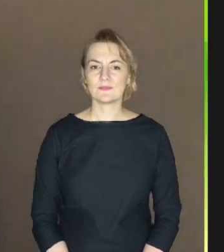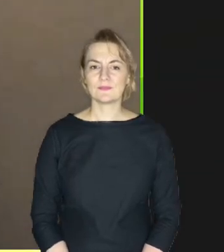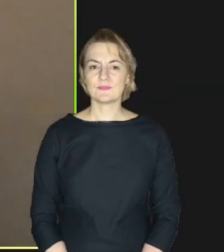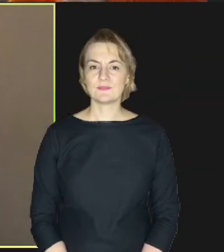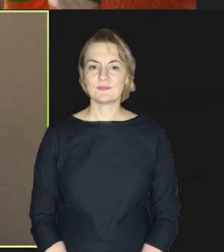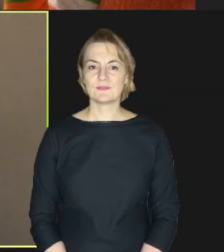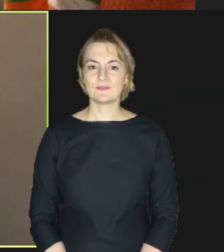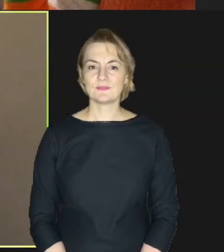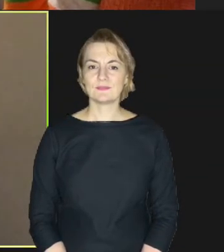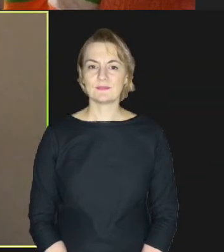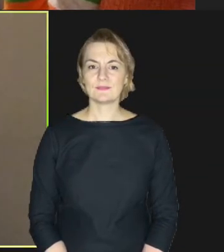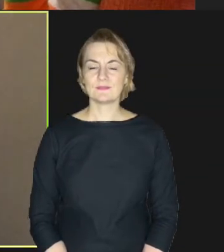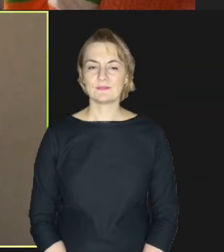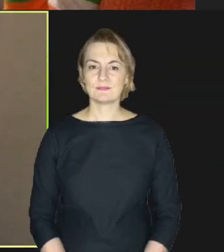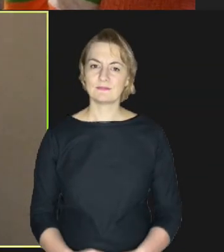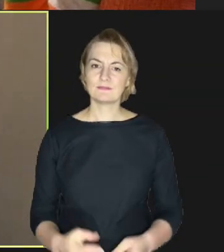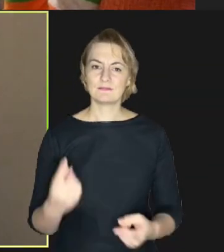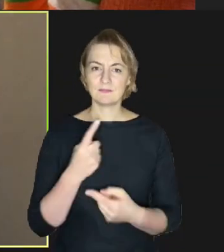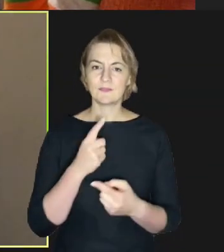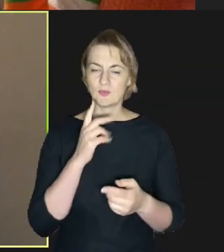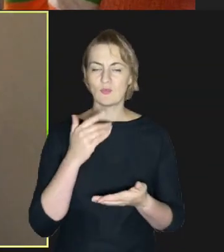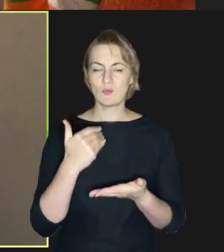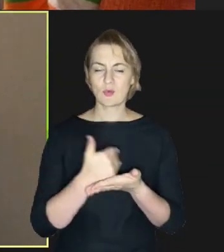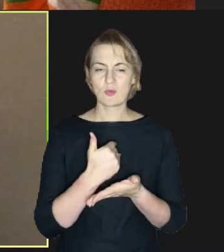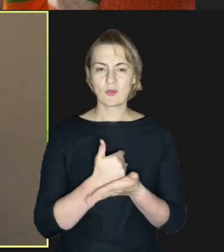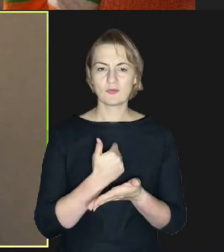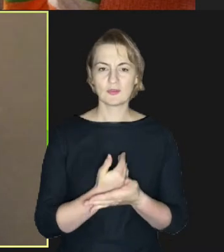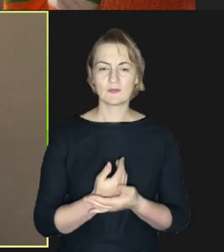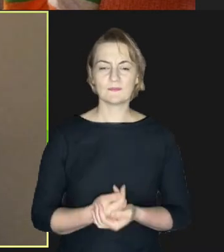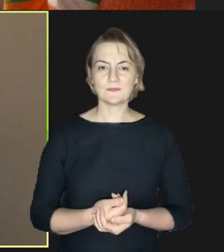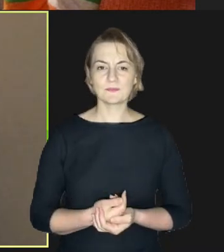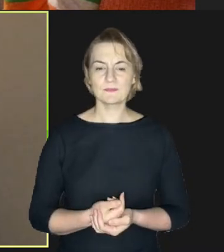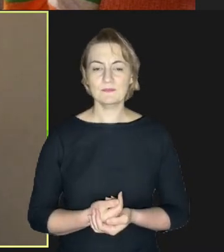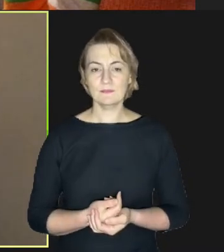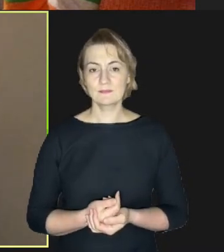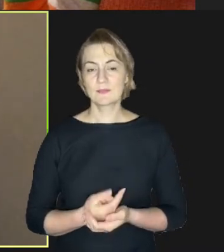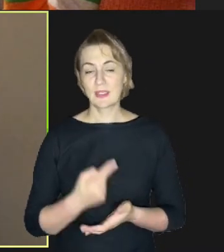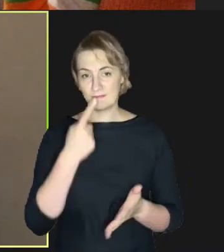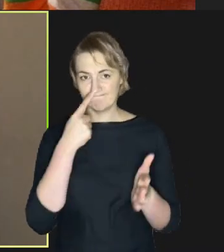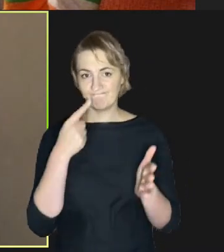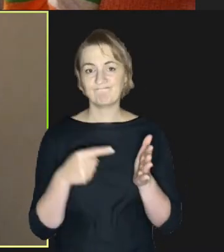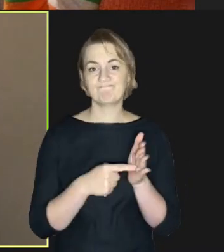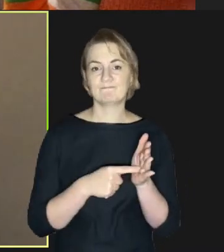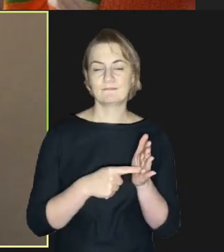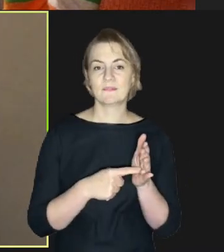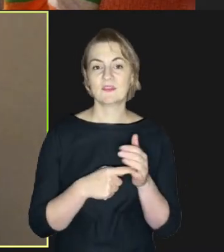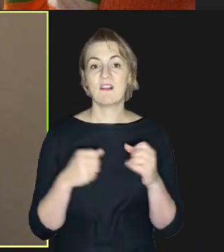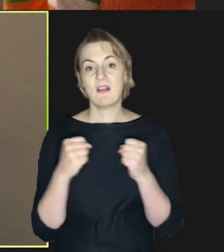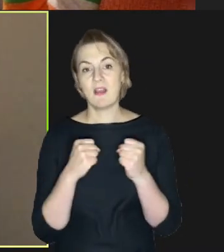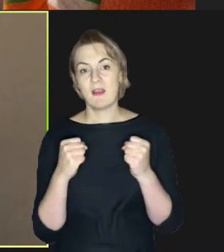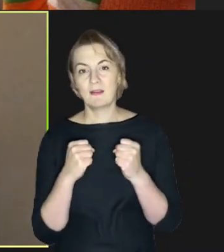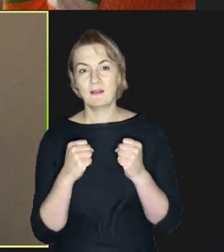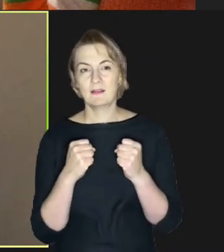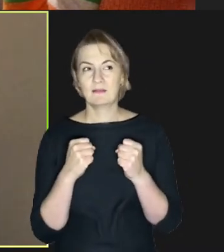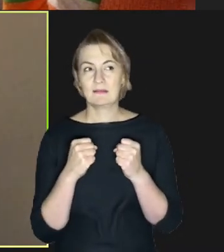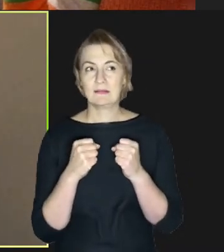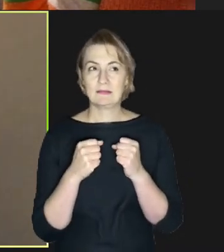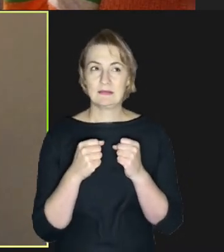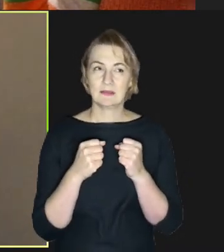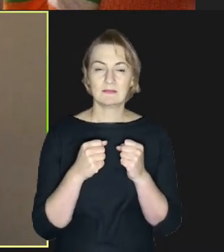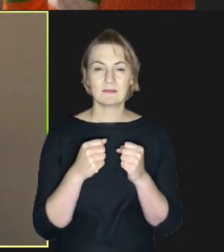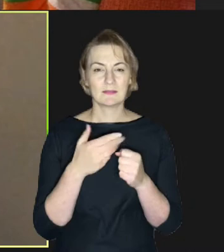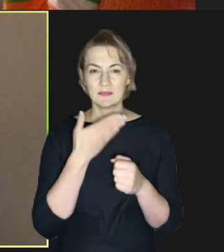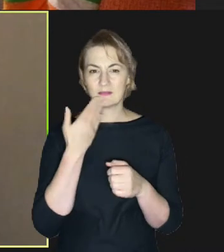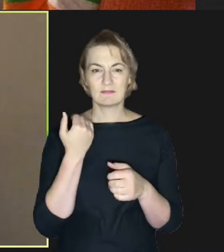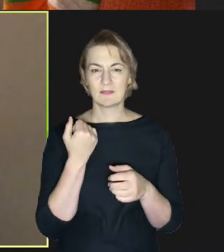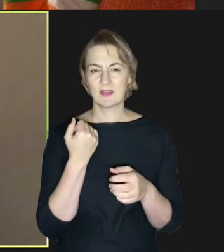I to może bardzo pomóc, no pod warunkiem, że za tym lękiem nie stoi jakaś, prawda, bardzo